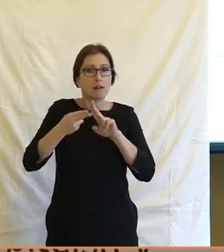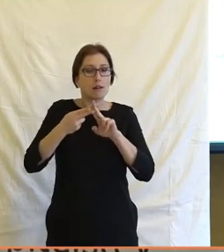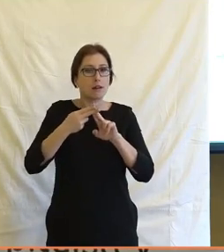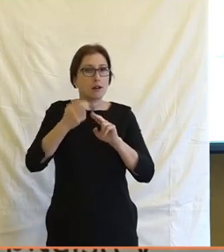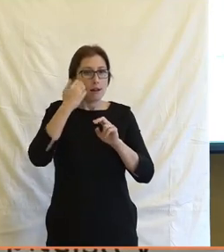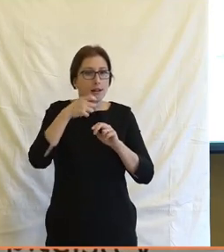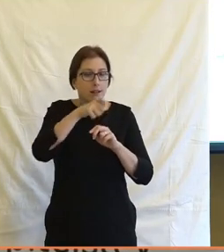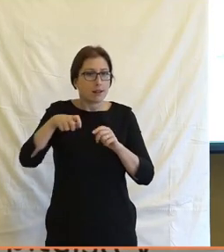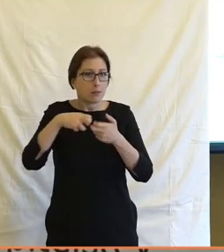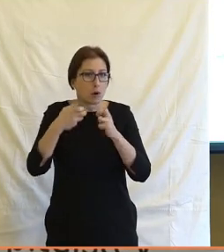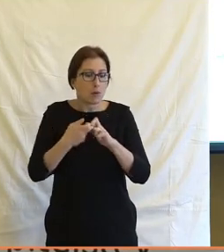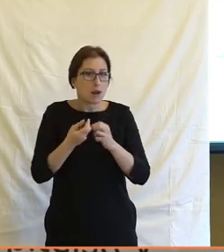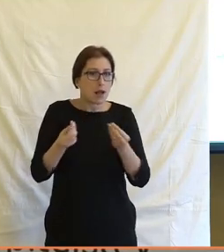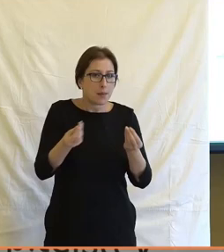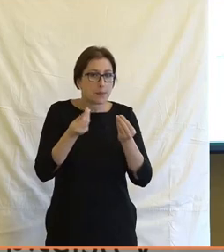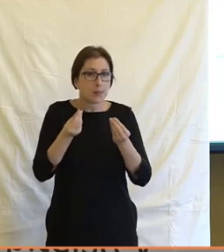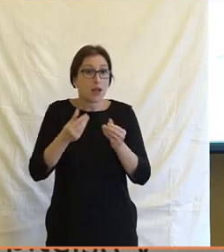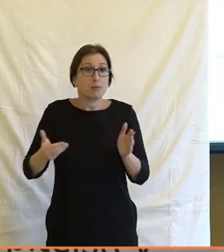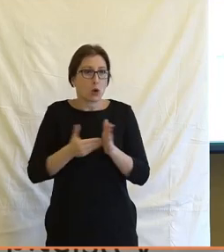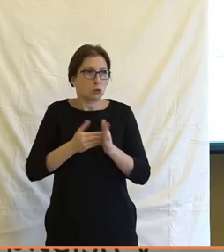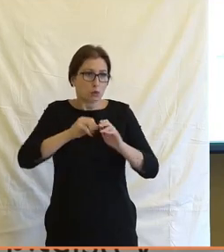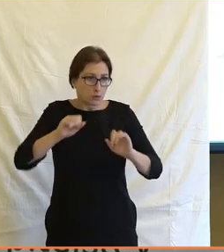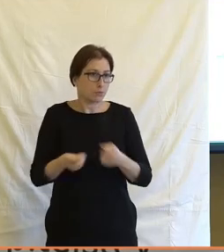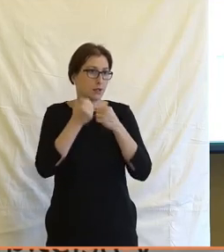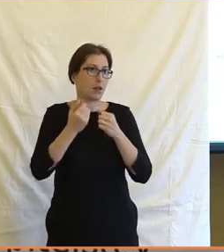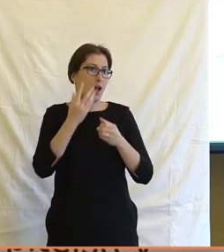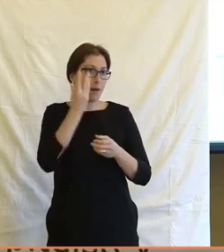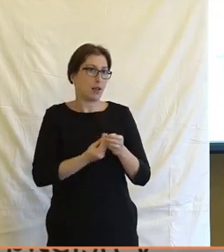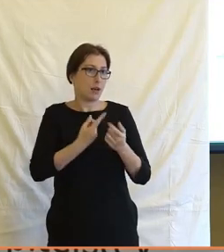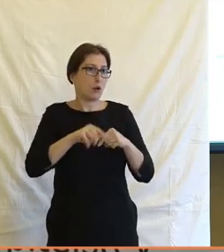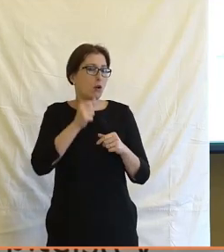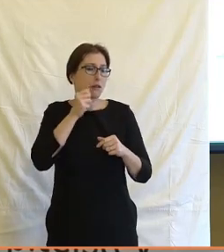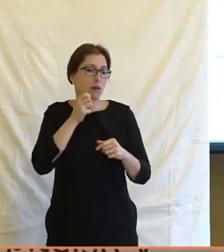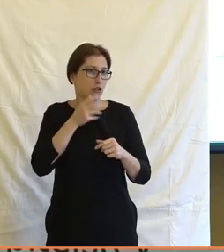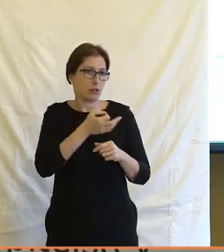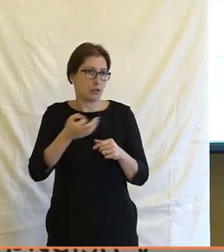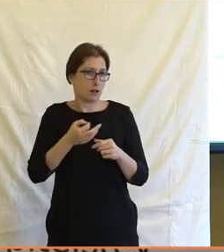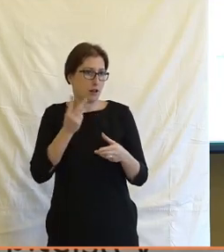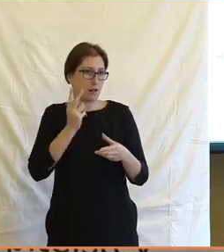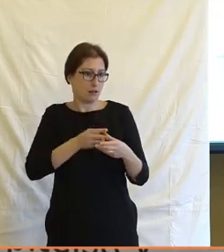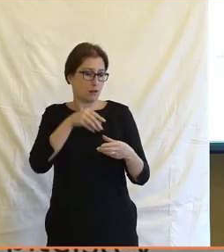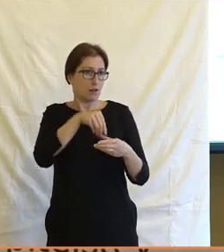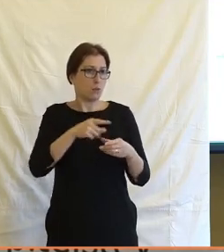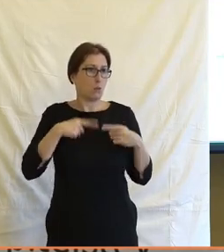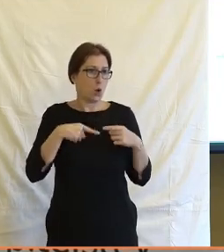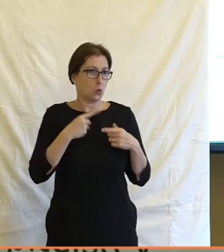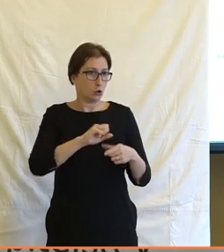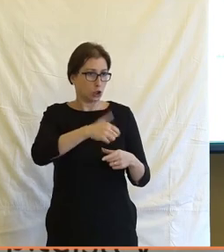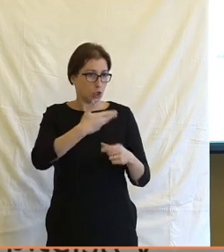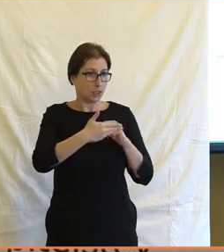praxe s tím, že něco chybí a je zapotřebí něco vytvořit. A právě ta laboratoř nadace Vodafone je unikátní v